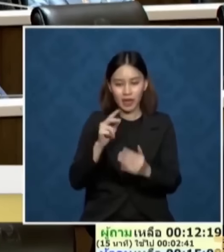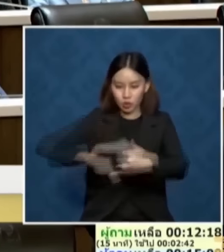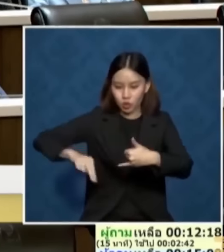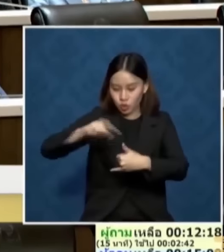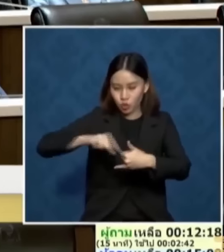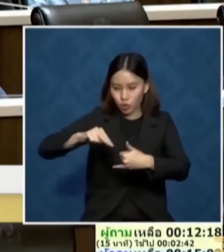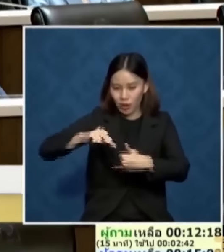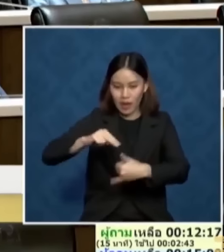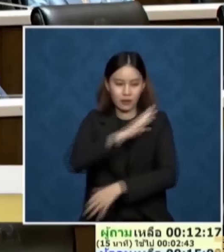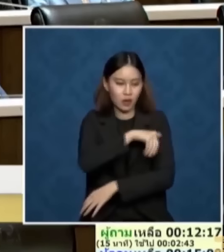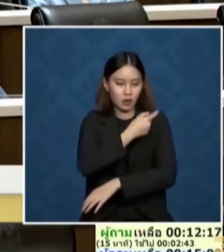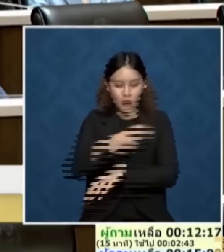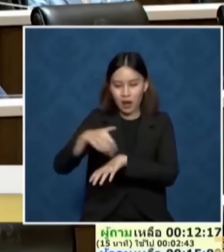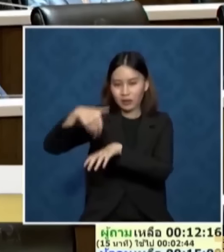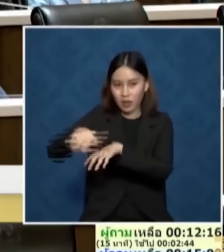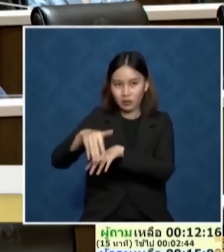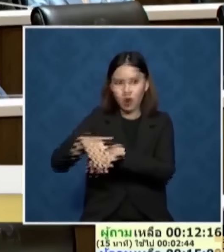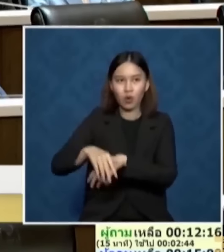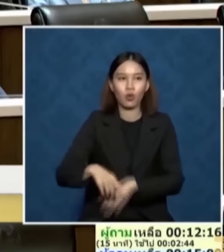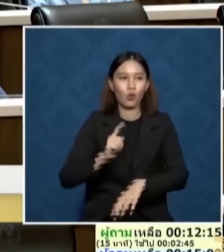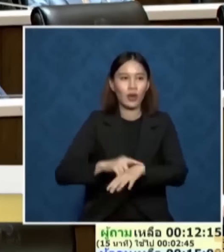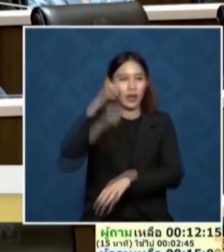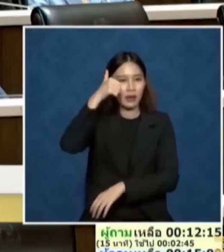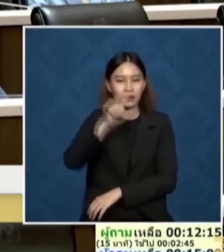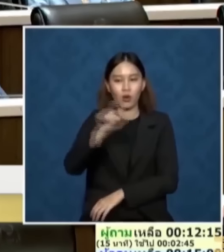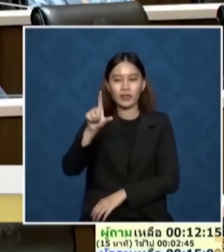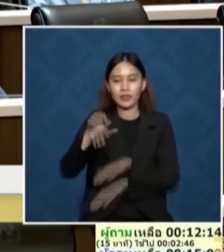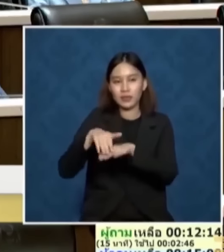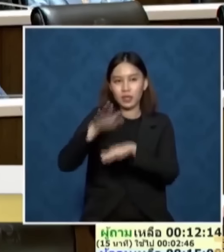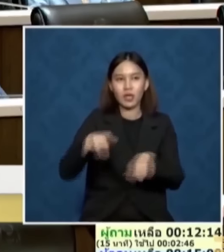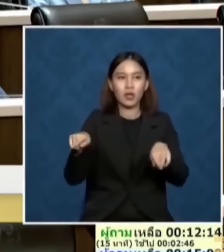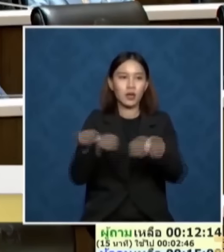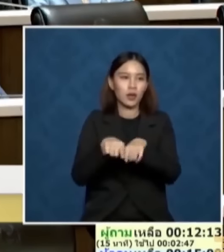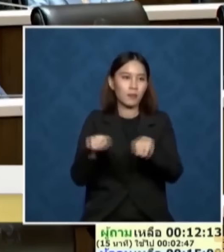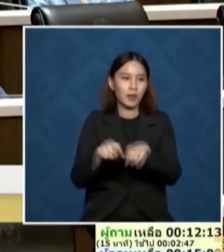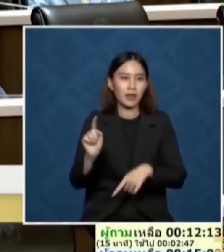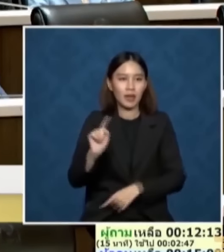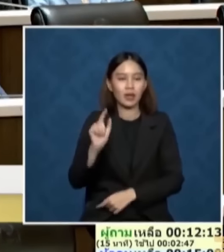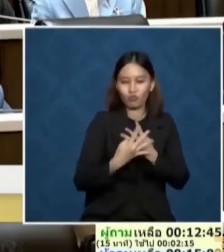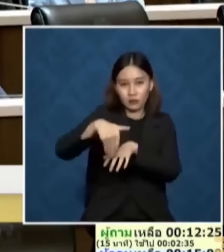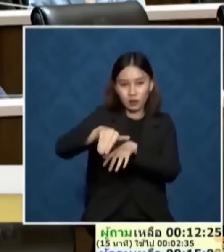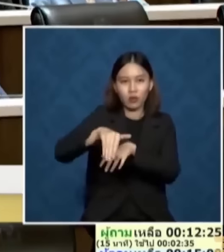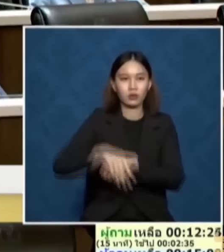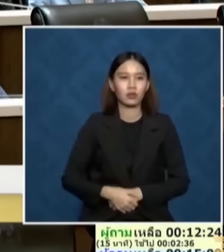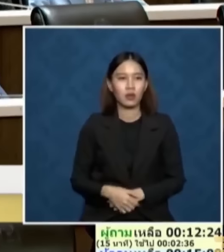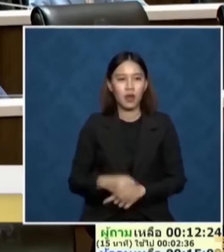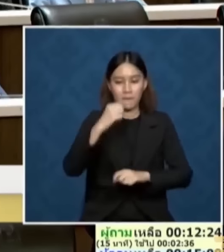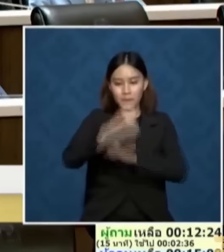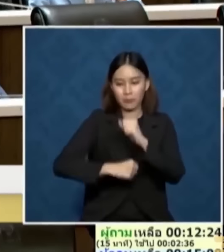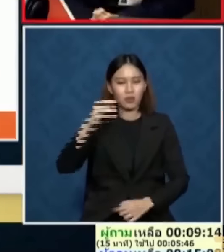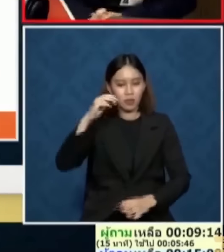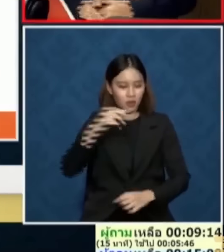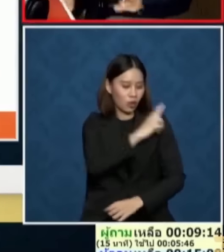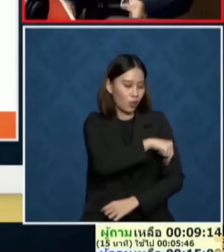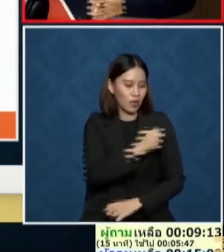แล้วตอนนี้120วันแล้วนะไปฟังประเด็นนี้จากสสที่ตั้งกระทู้ถาม ในช่วง1ปีที่ผ่านมาค่